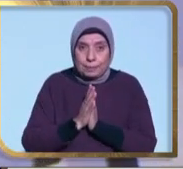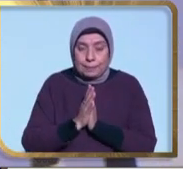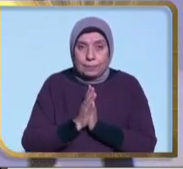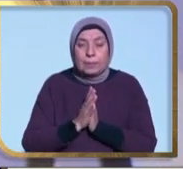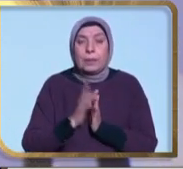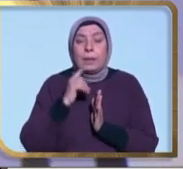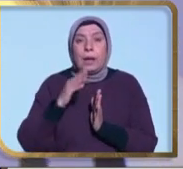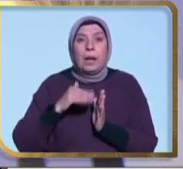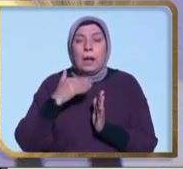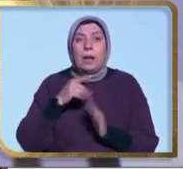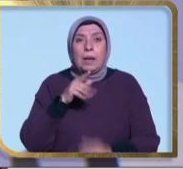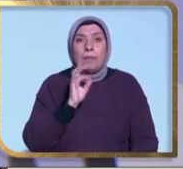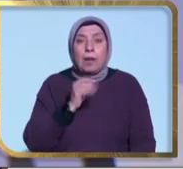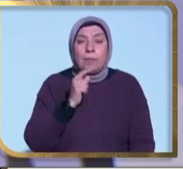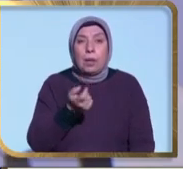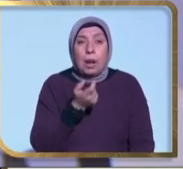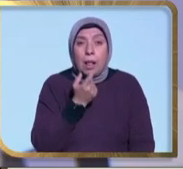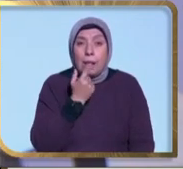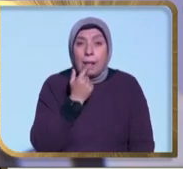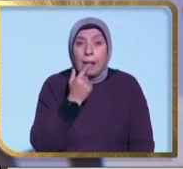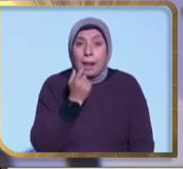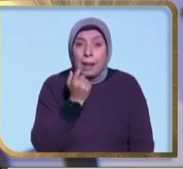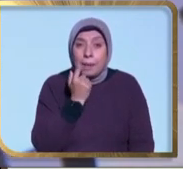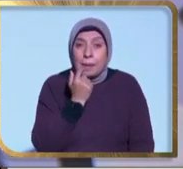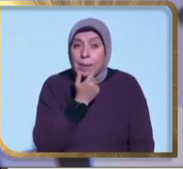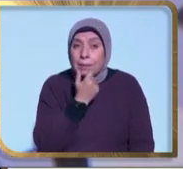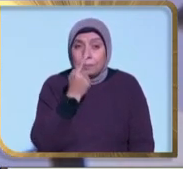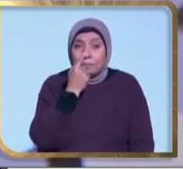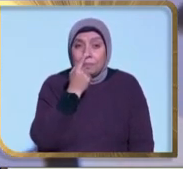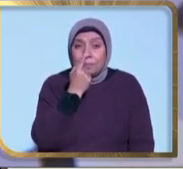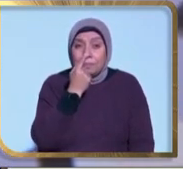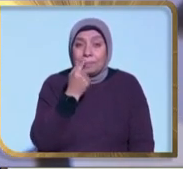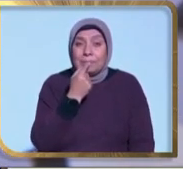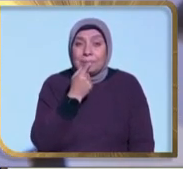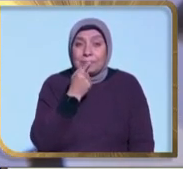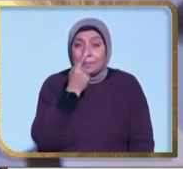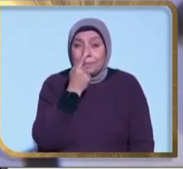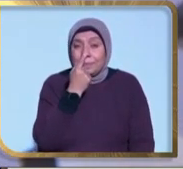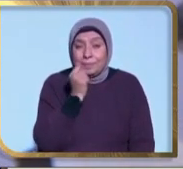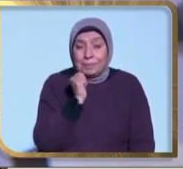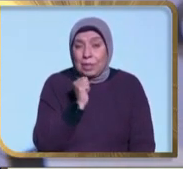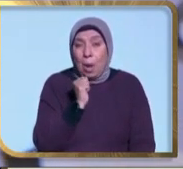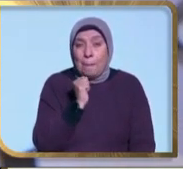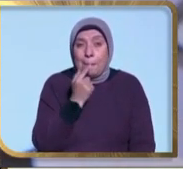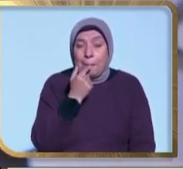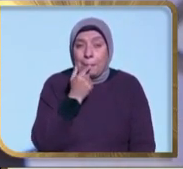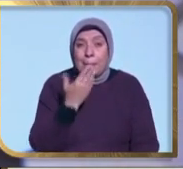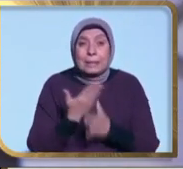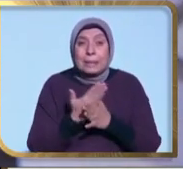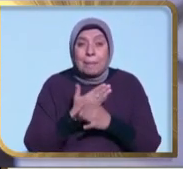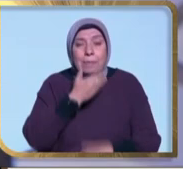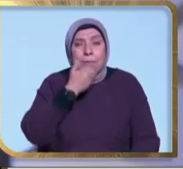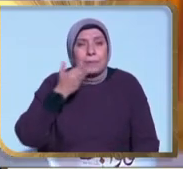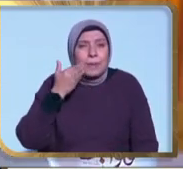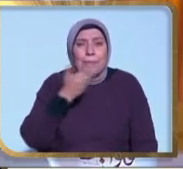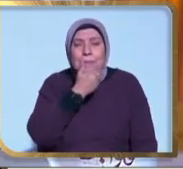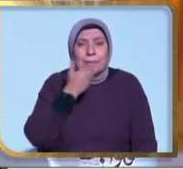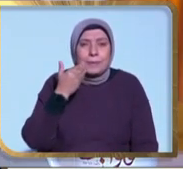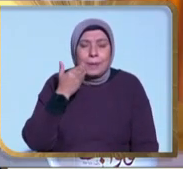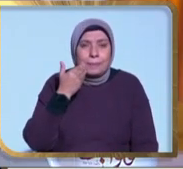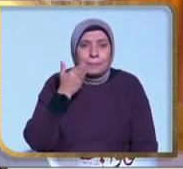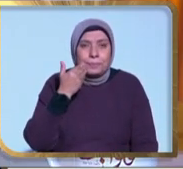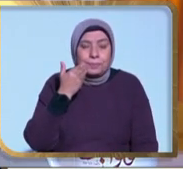فمه يعني هو اتغيرت ريحه فم سيدنا موسى من الصيام فتسوء